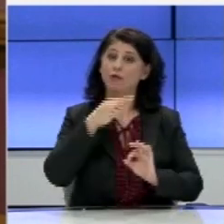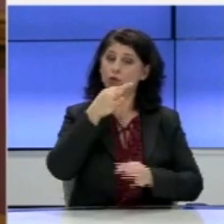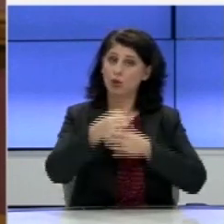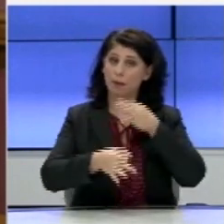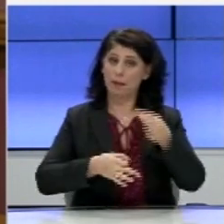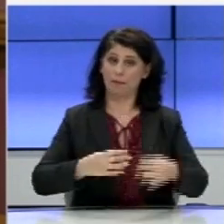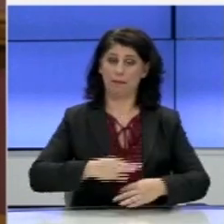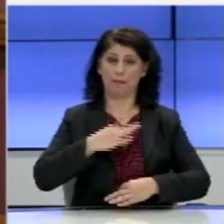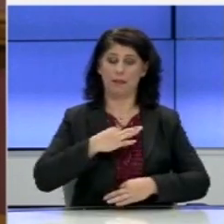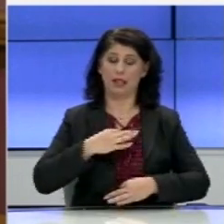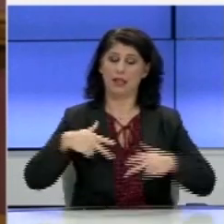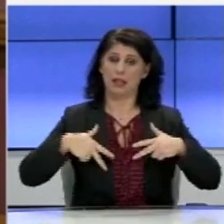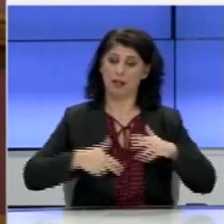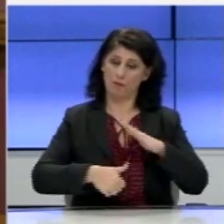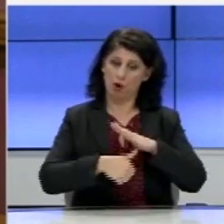τονίσει, κύριε πρόεδρε, ήταν ότι